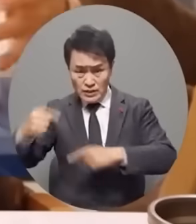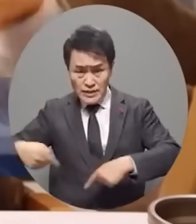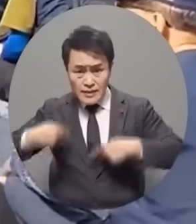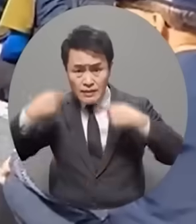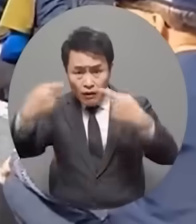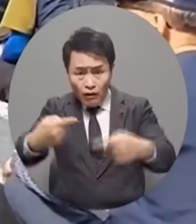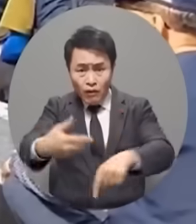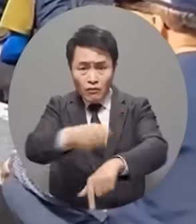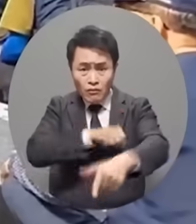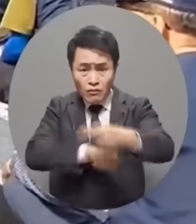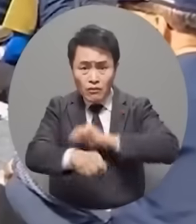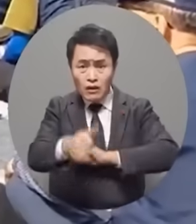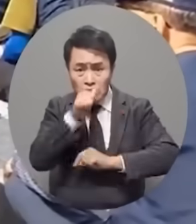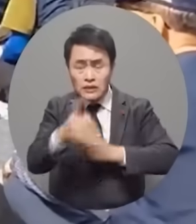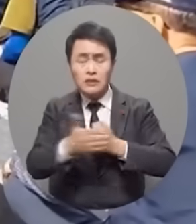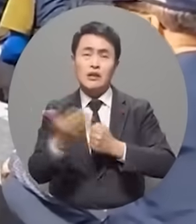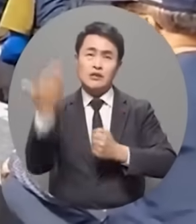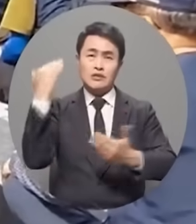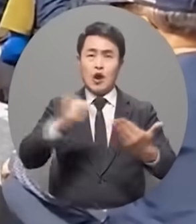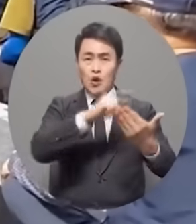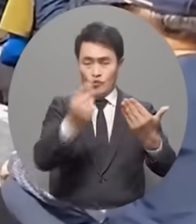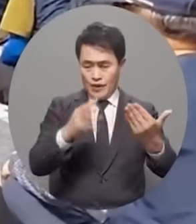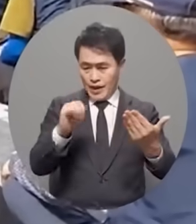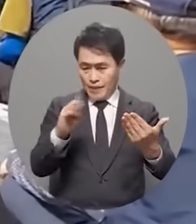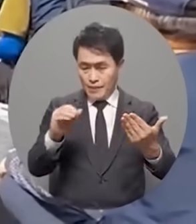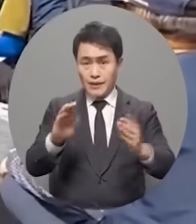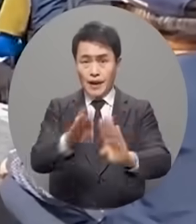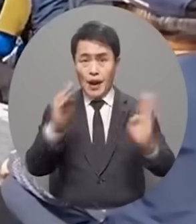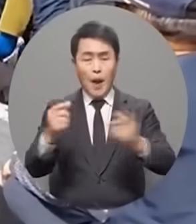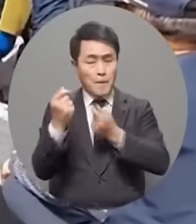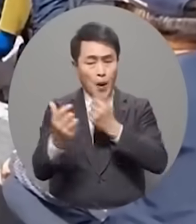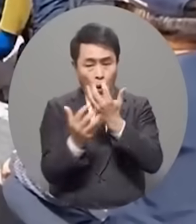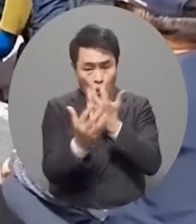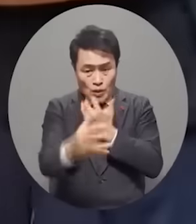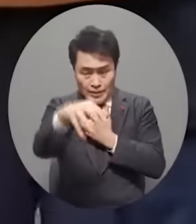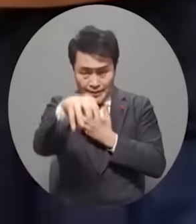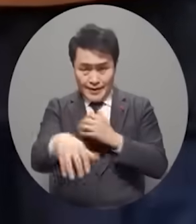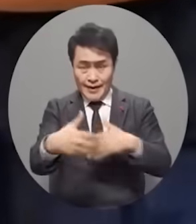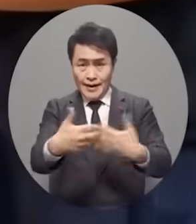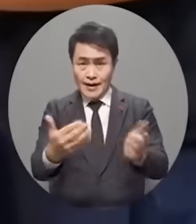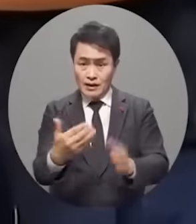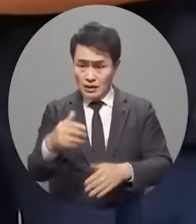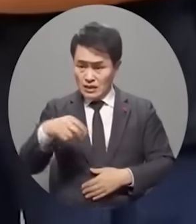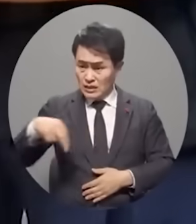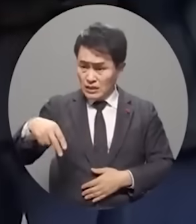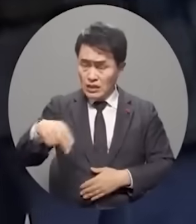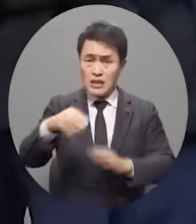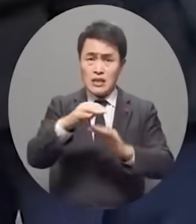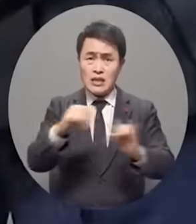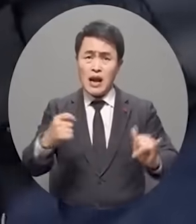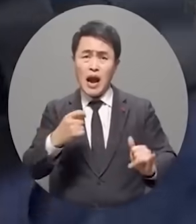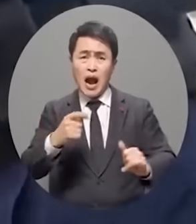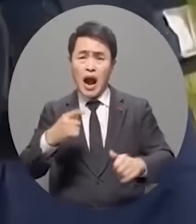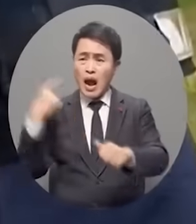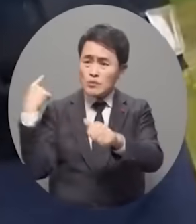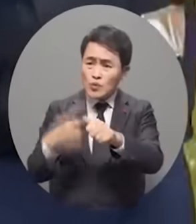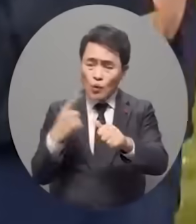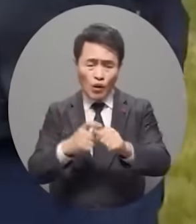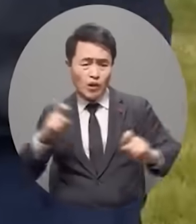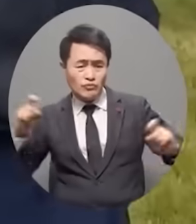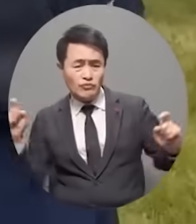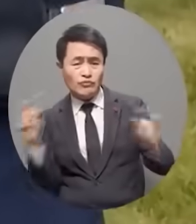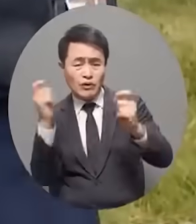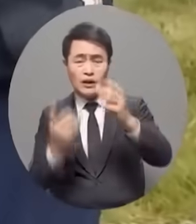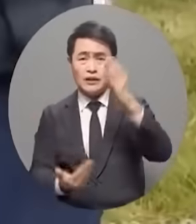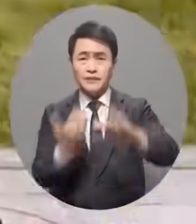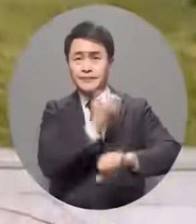있는데. 지난해 9월 MBC 앞에서 열린 보수단체 집회에선 지나가던 한 시민과 욕설을 주고받은 사실도